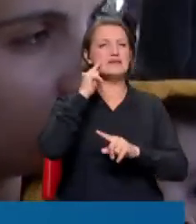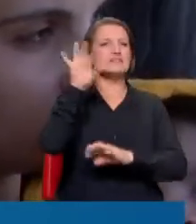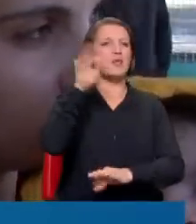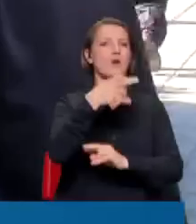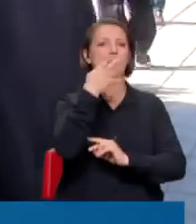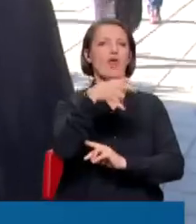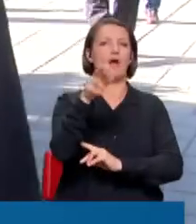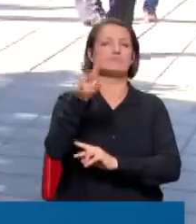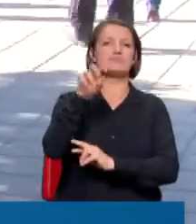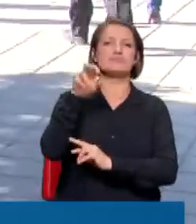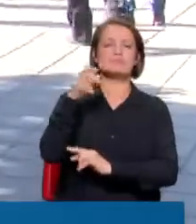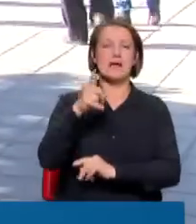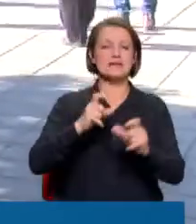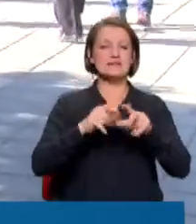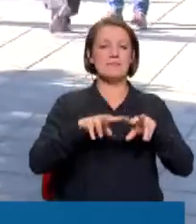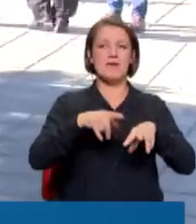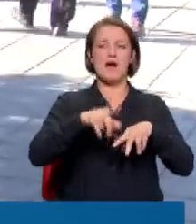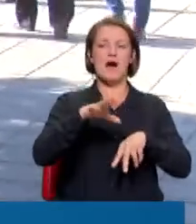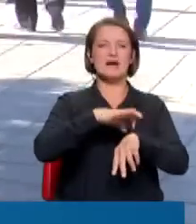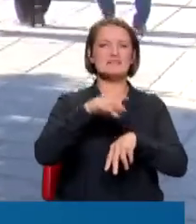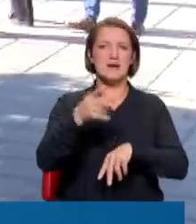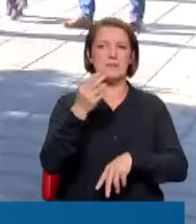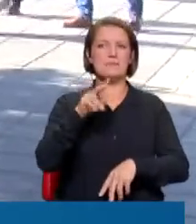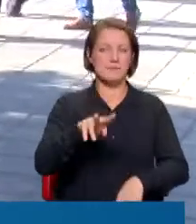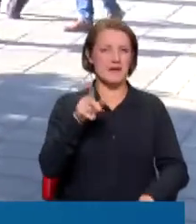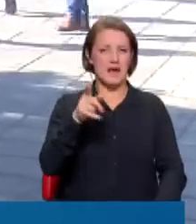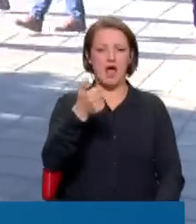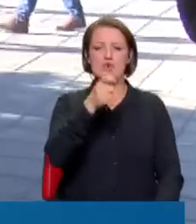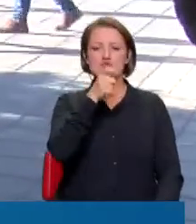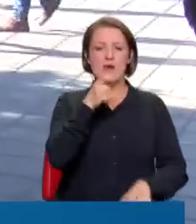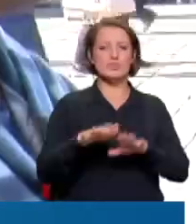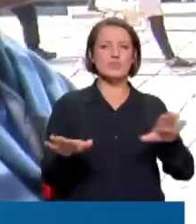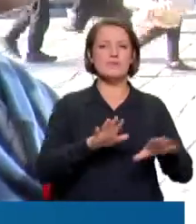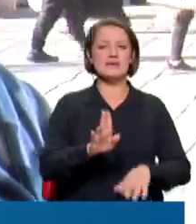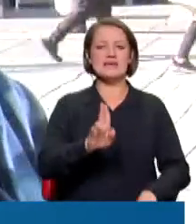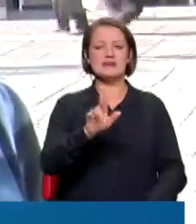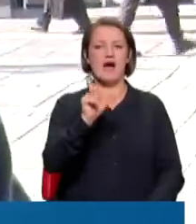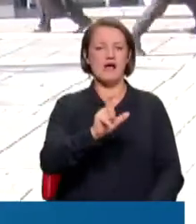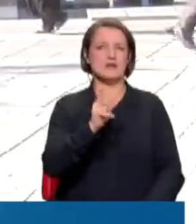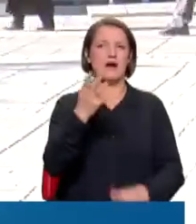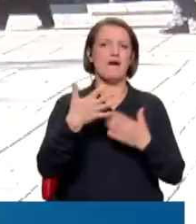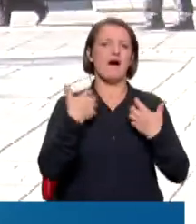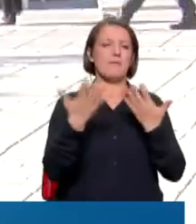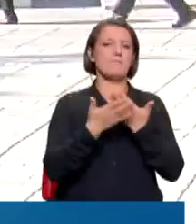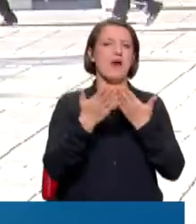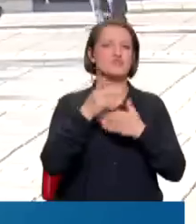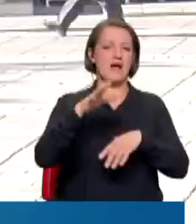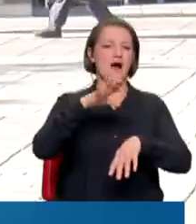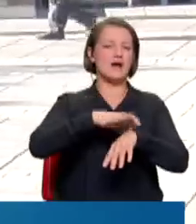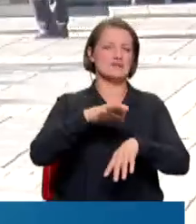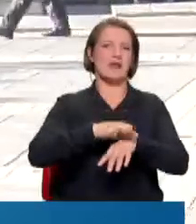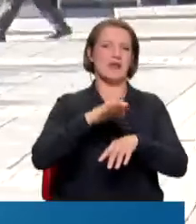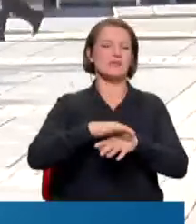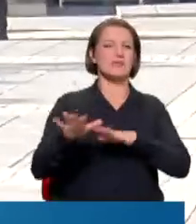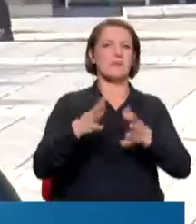dolandırıyorlar SMA hastası Aybüke ile ikiz Amine uyrum 6 Şubat'taki depreme 7 aylıkken Kahramanmaraş'ta hastanede